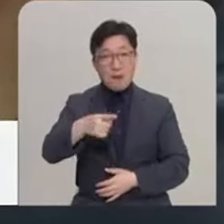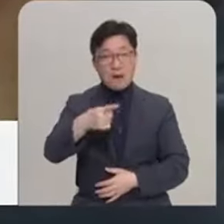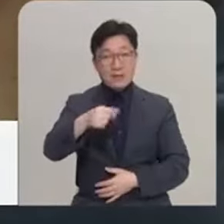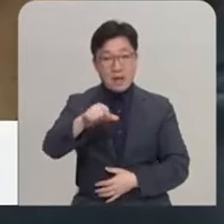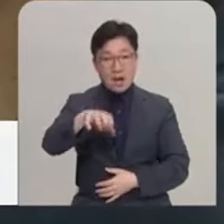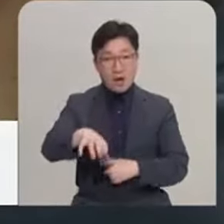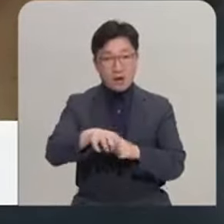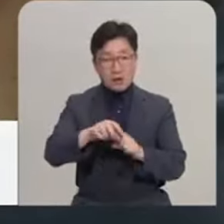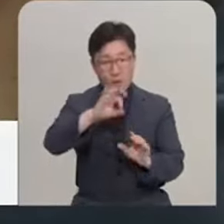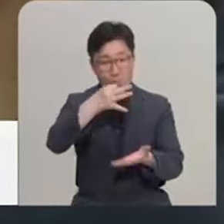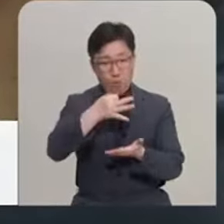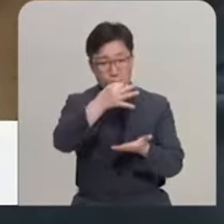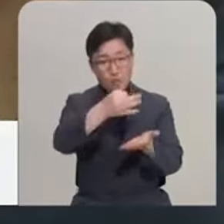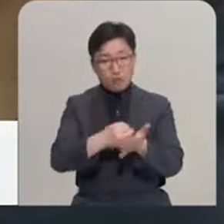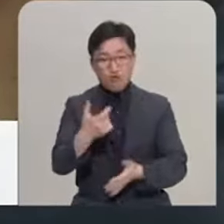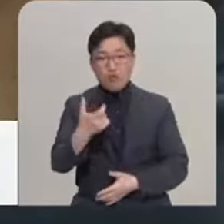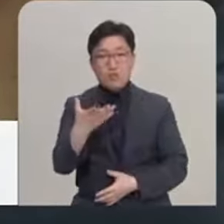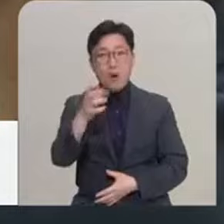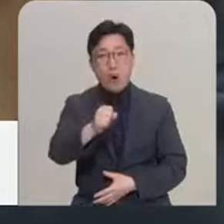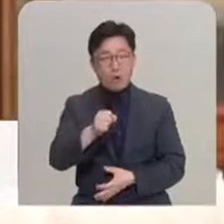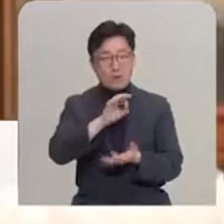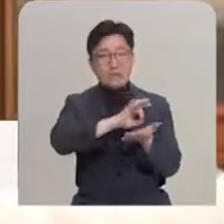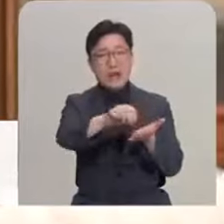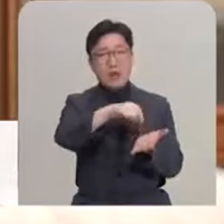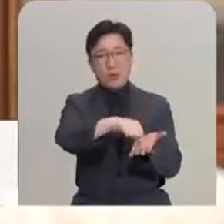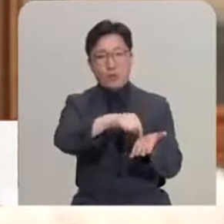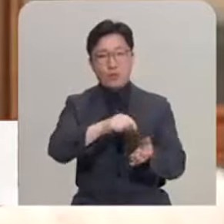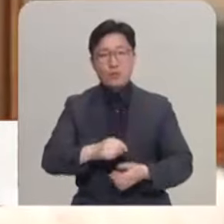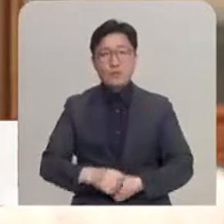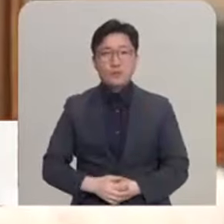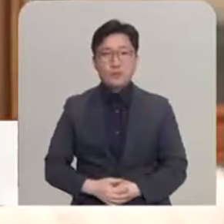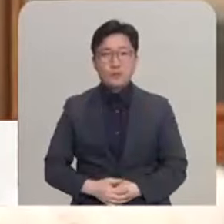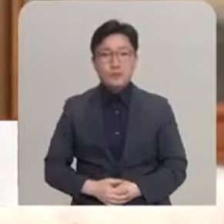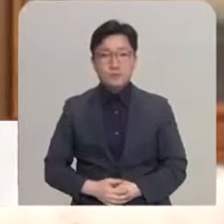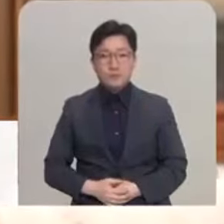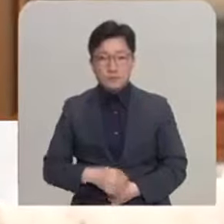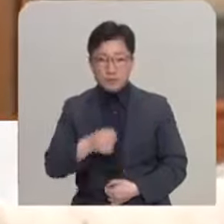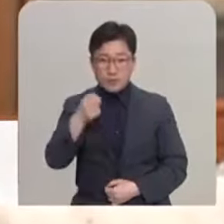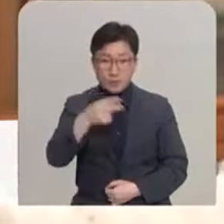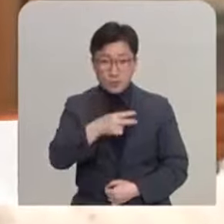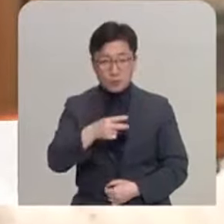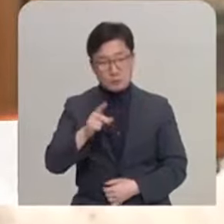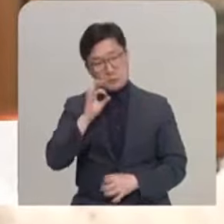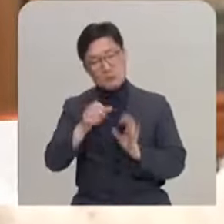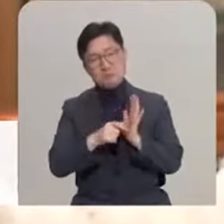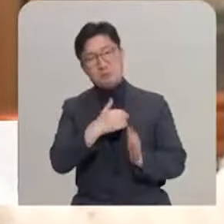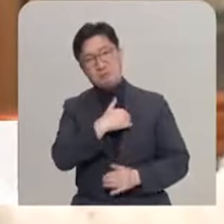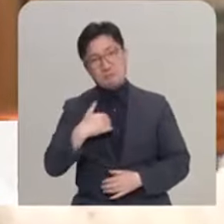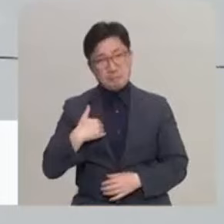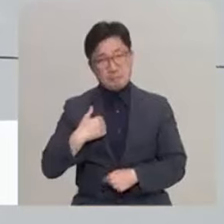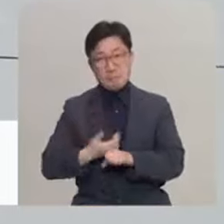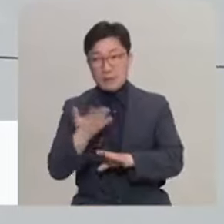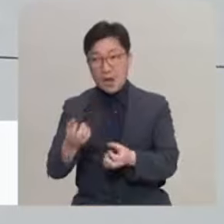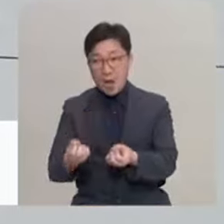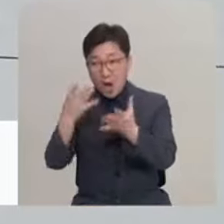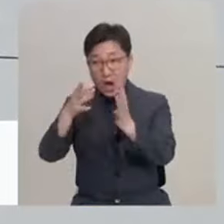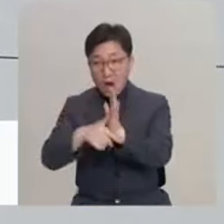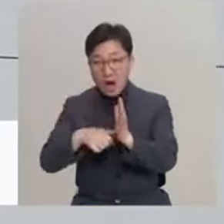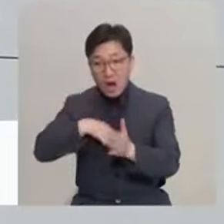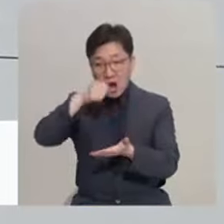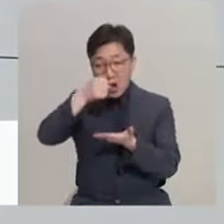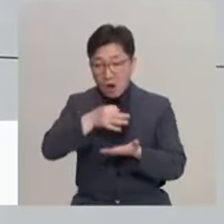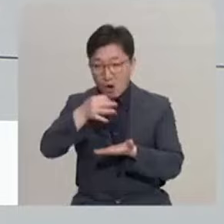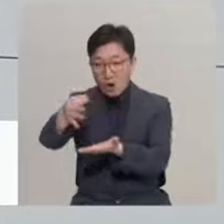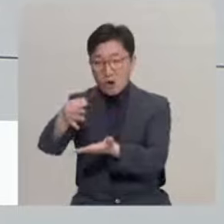급여로만 60억이 넘는 세금이 쓰인다고 지적했습니다 또 공연 만족도가 높은 다른 문화행사에 예산을